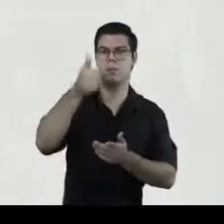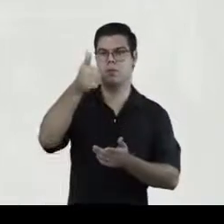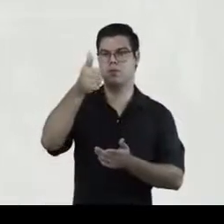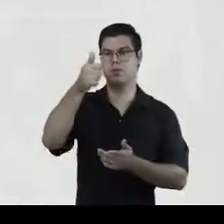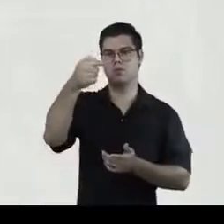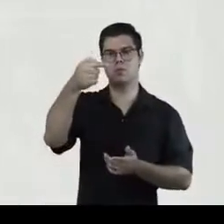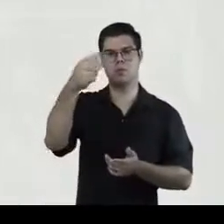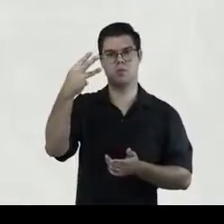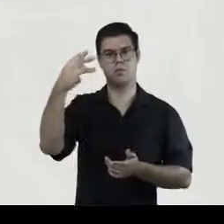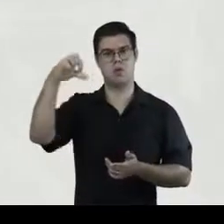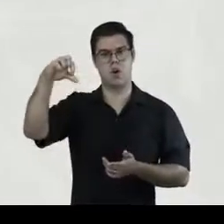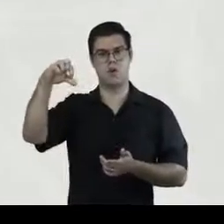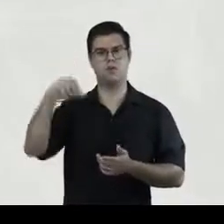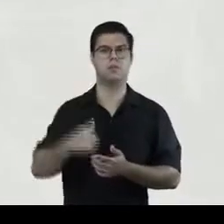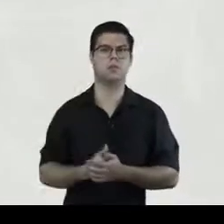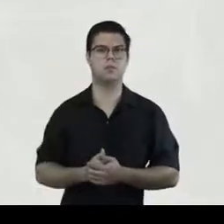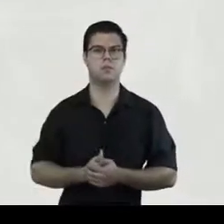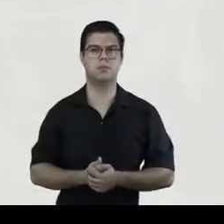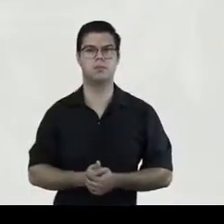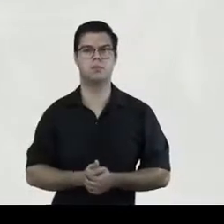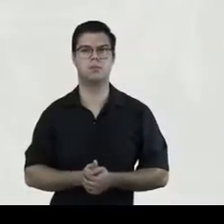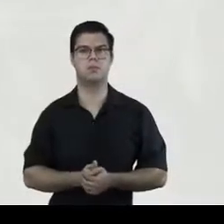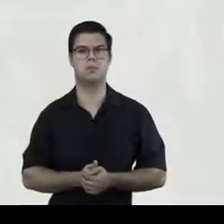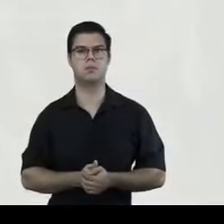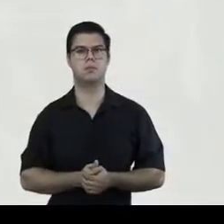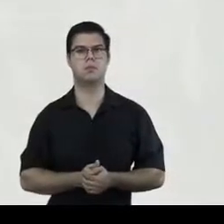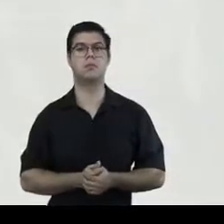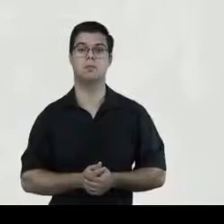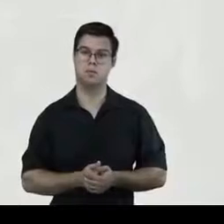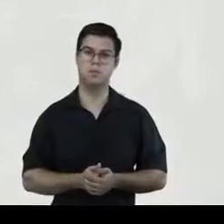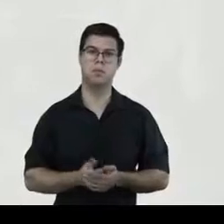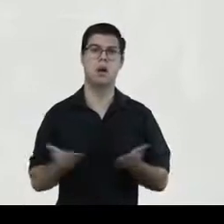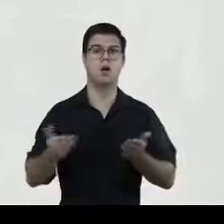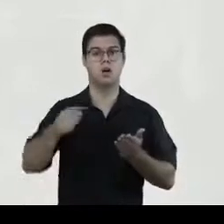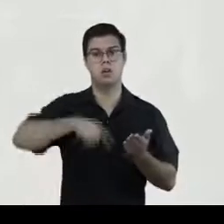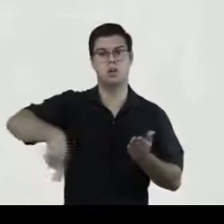on va ensuite s'intéresser au caractère. Suivante.